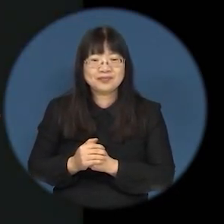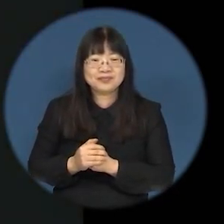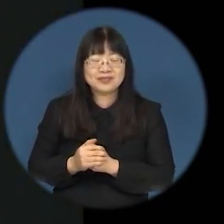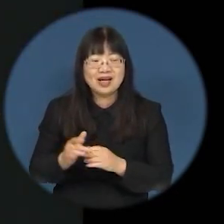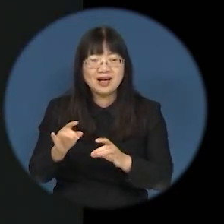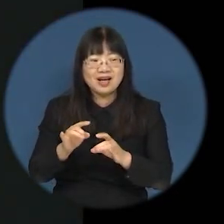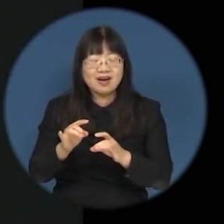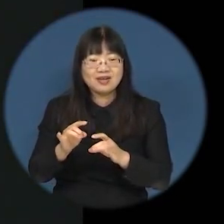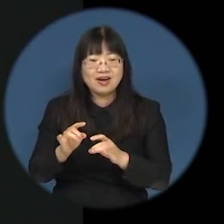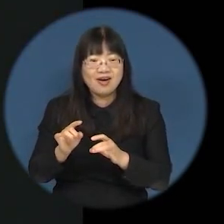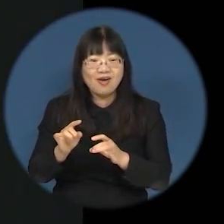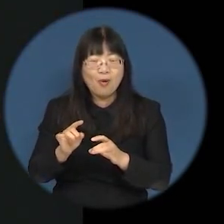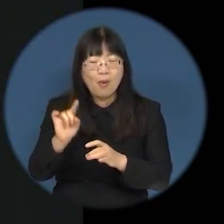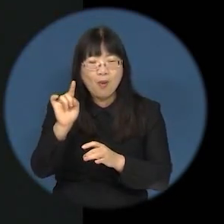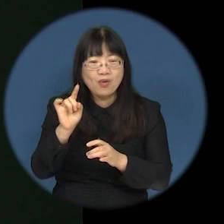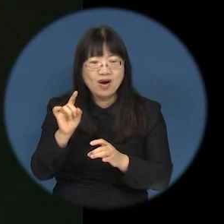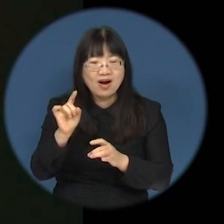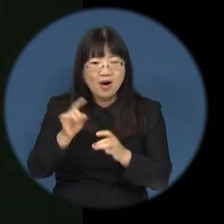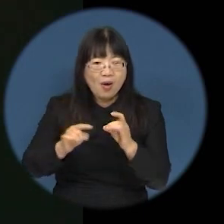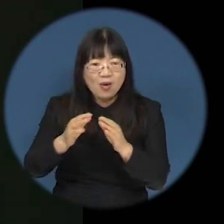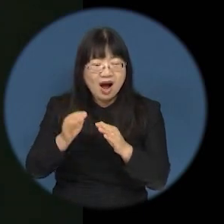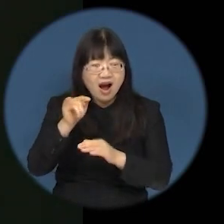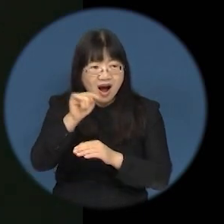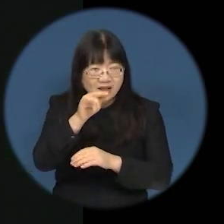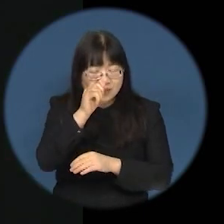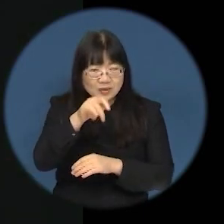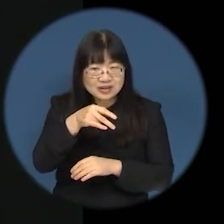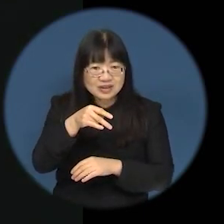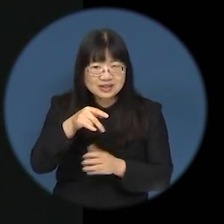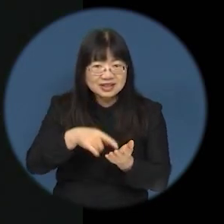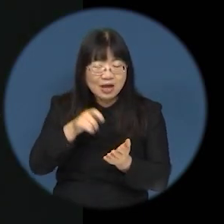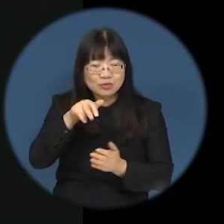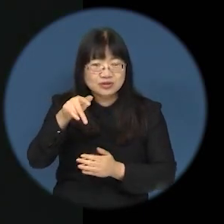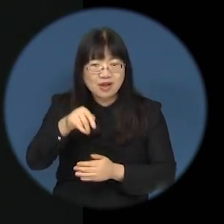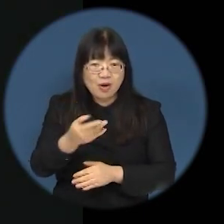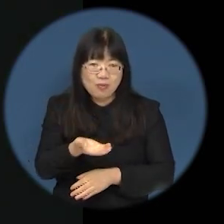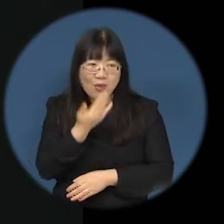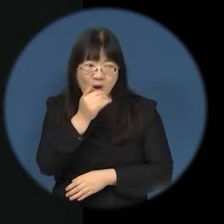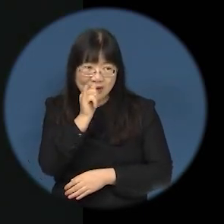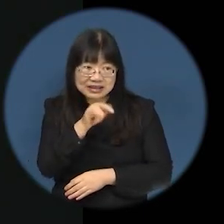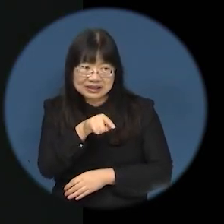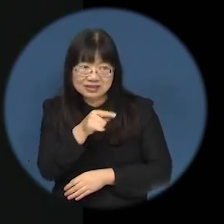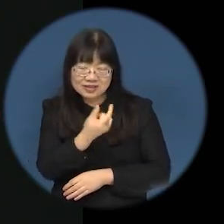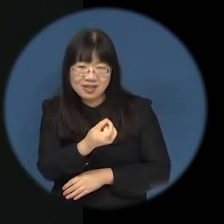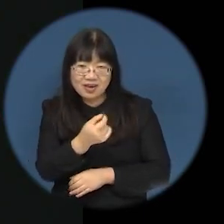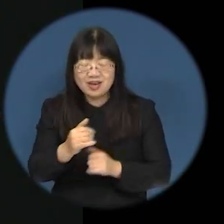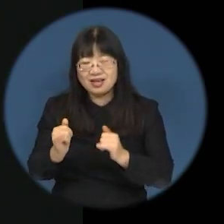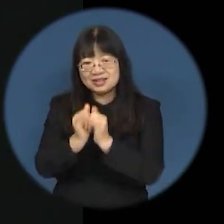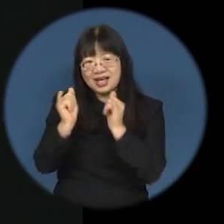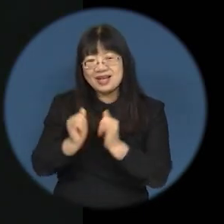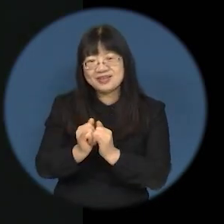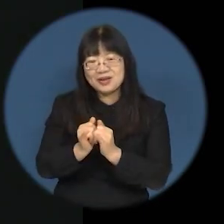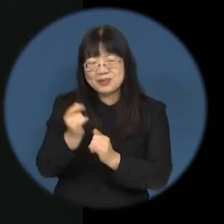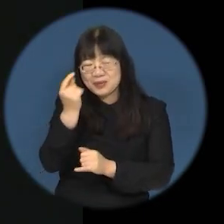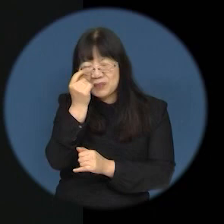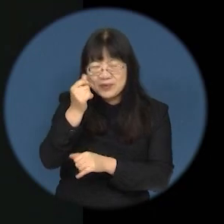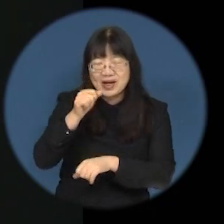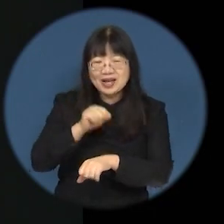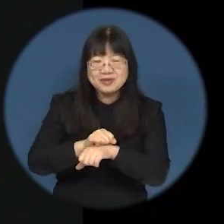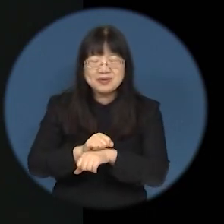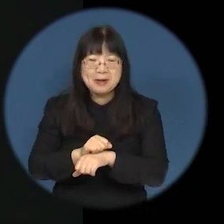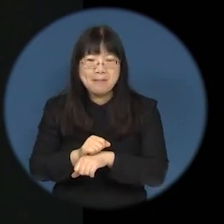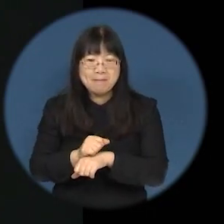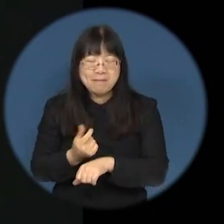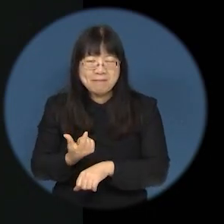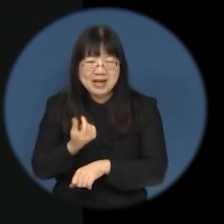수 있는 이런 존재로 이제 만들어 놓은 거예요. 그러니까 이제 우리 사회에서도 약간 좀 얕고 예, 좀 기회주의적으로 예. 빠르게